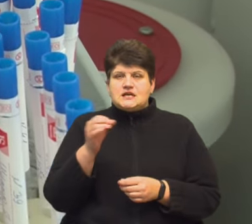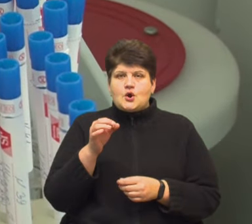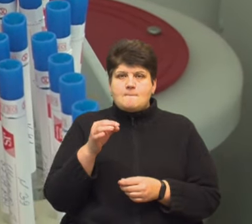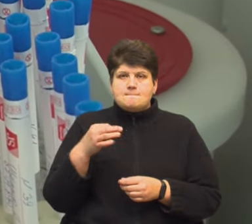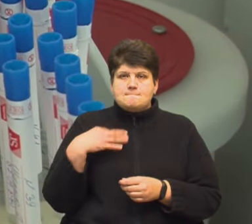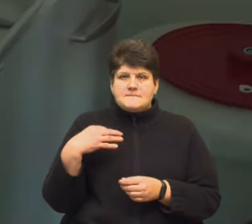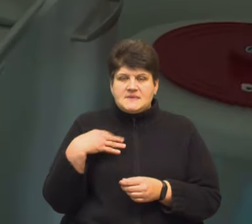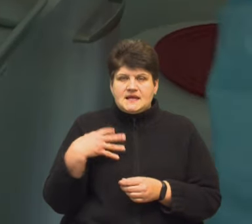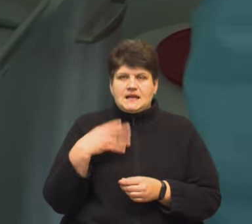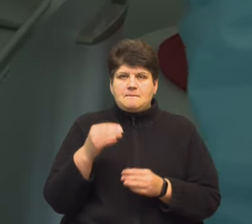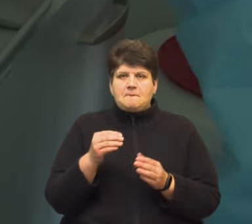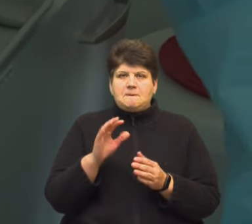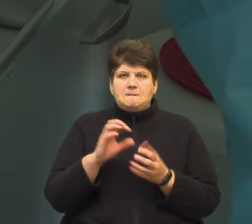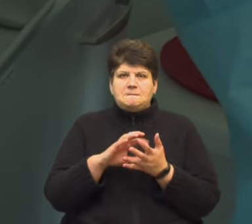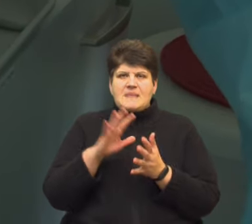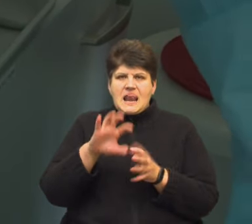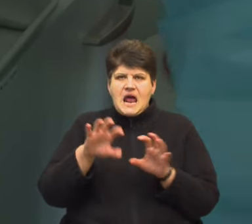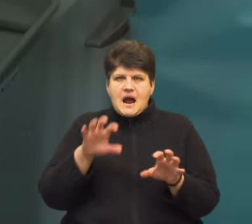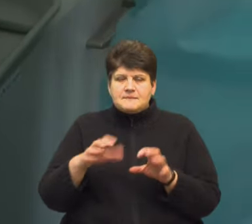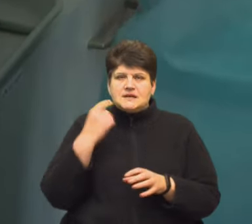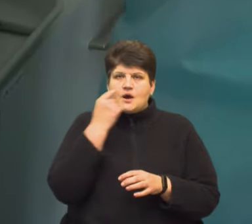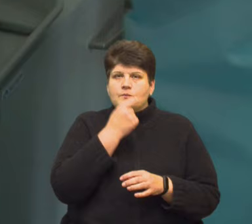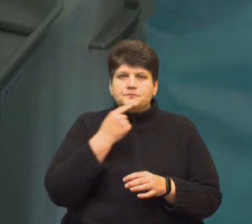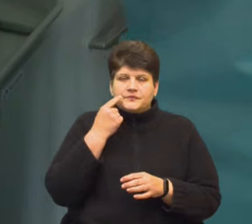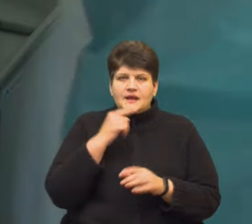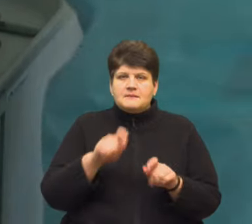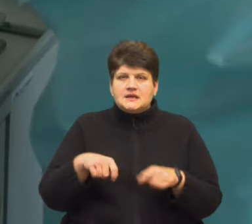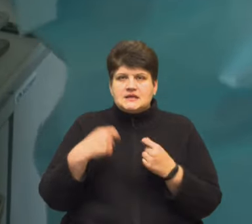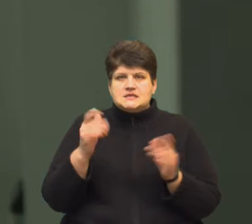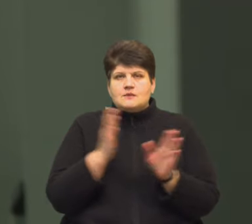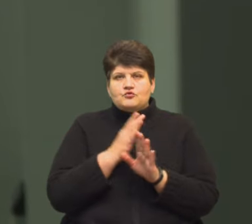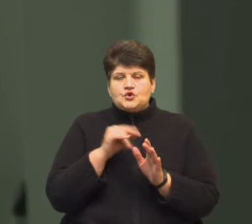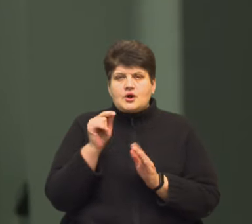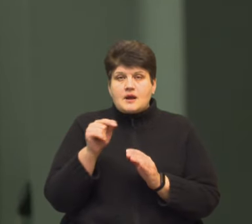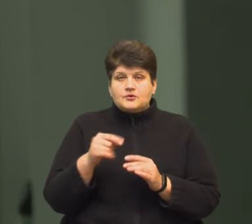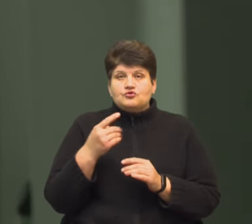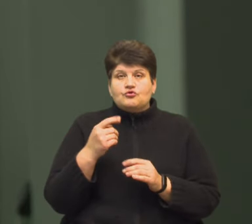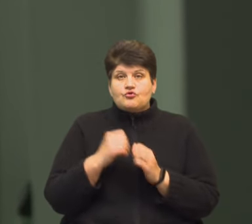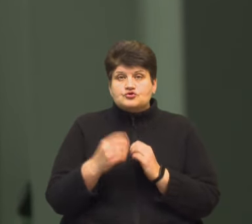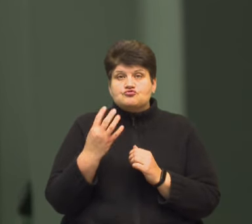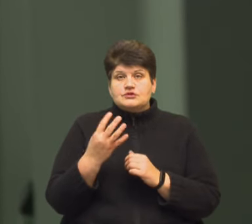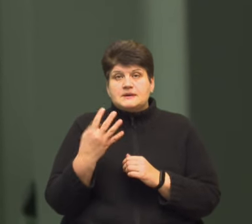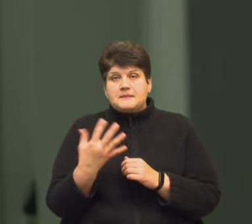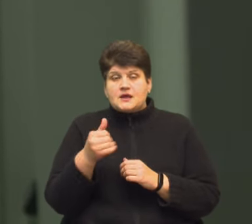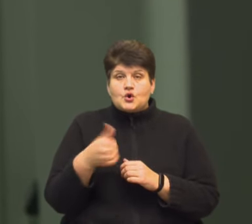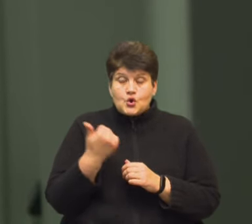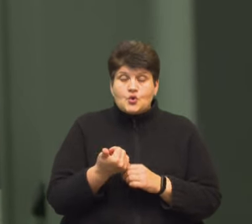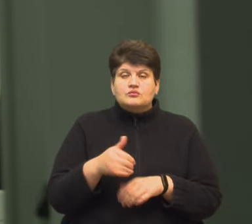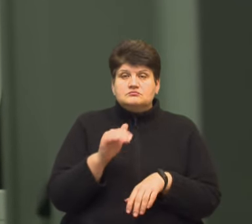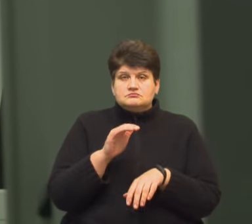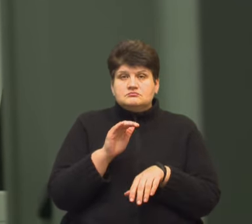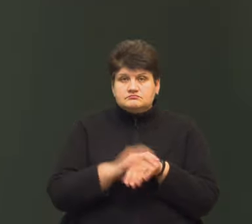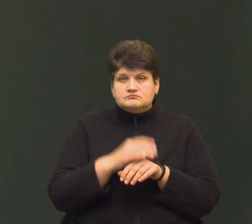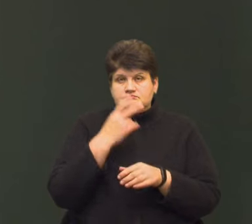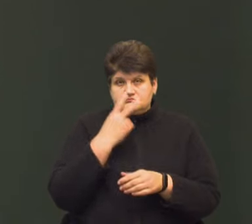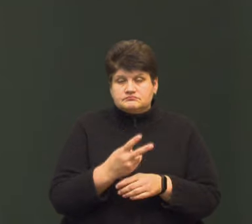оболонках роту передається ця хвороба повітряно-крапельним шляхом кожні 4чотири-5ть років епідеміологи фіксують ріст